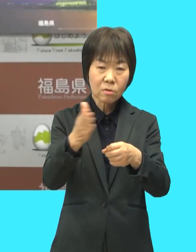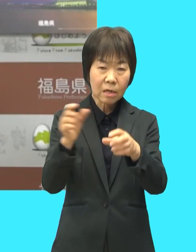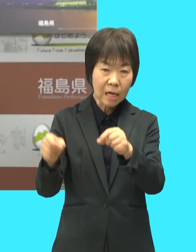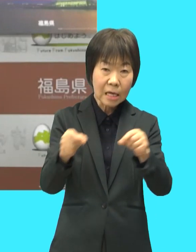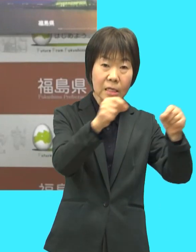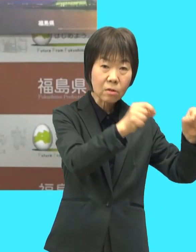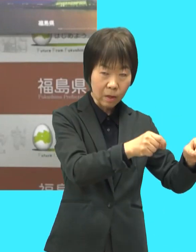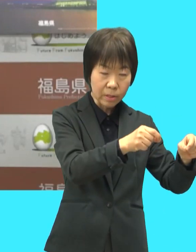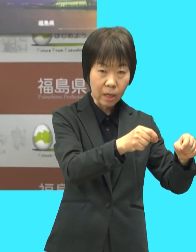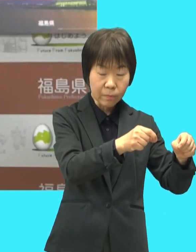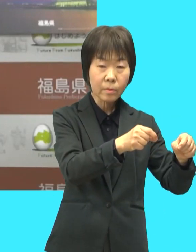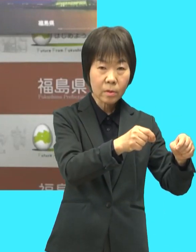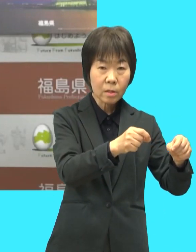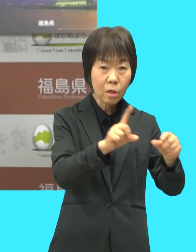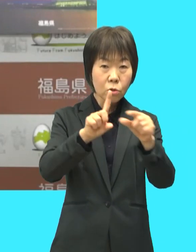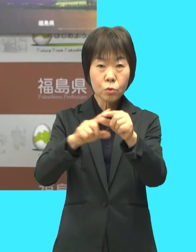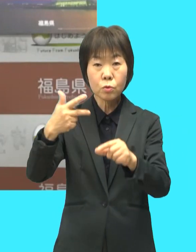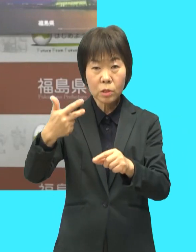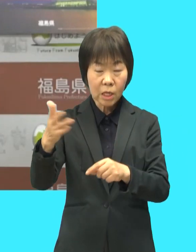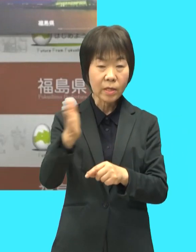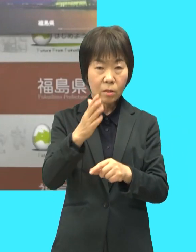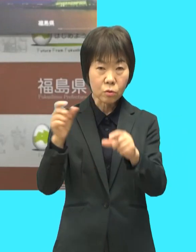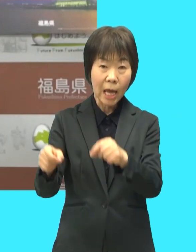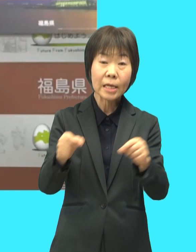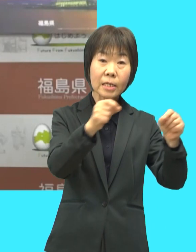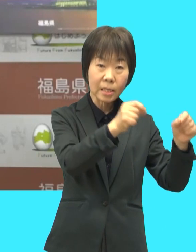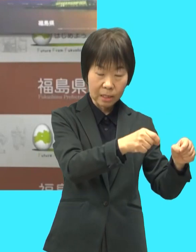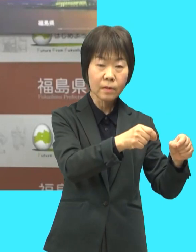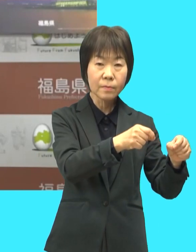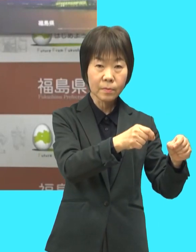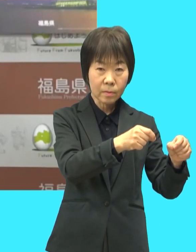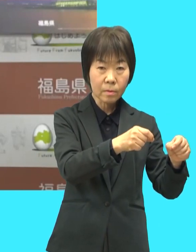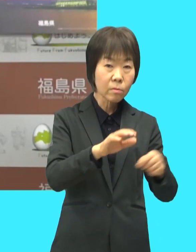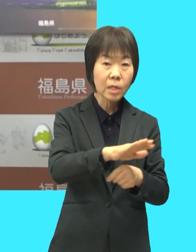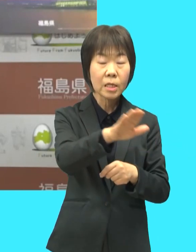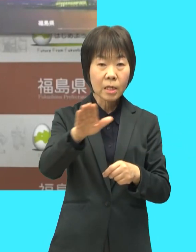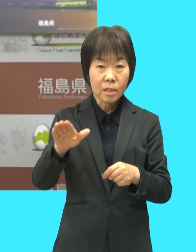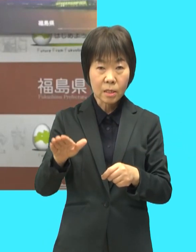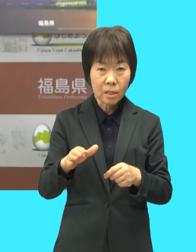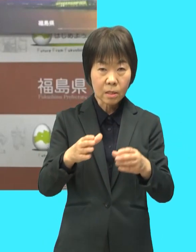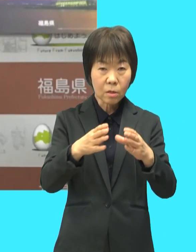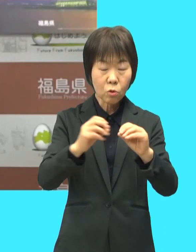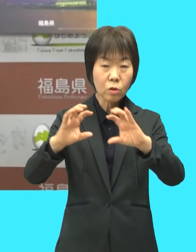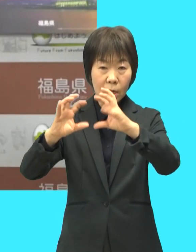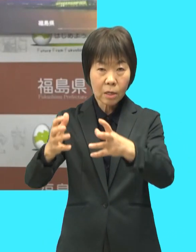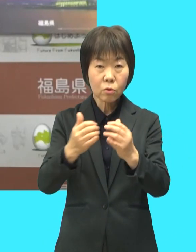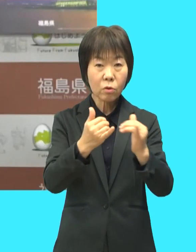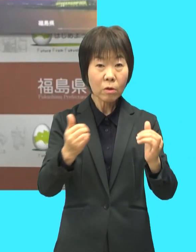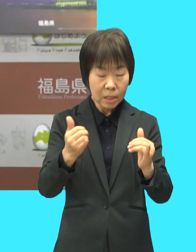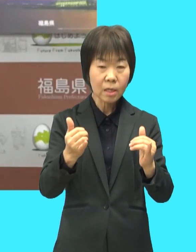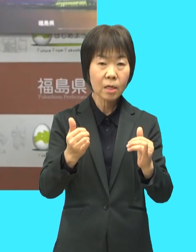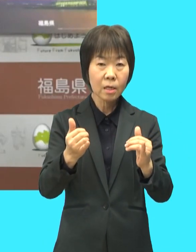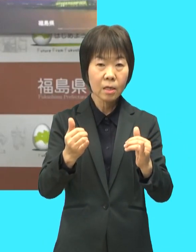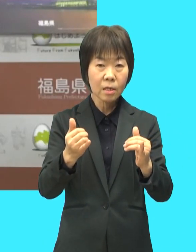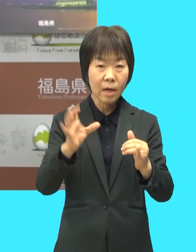ました。しかし中止ではなく延期であります。皆さんに、国内外の方に、ぜひ多くの方